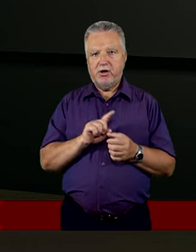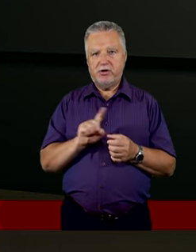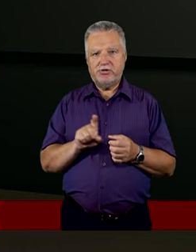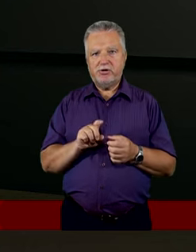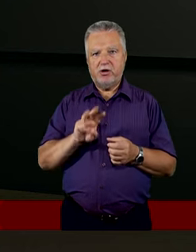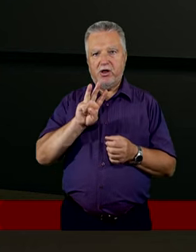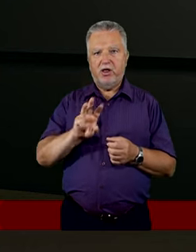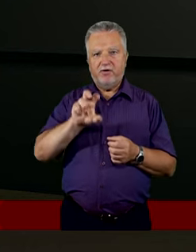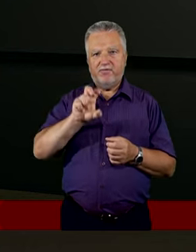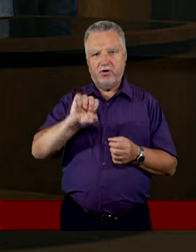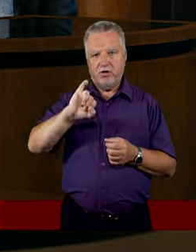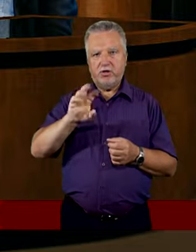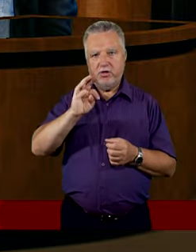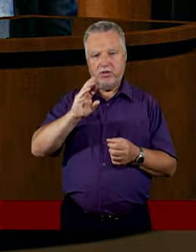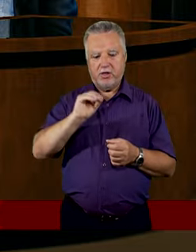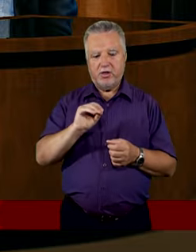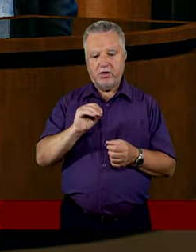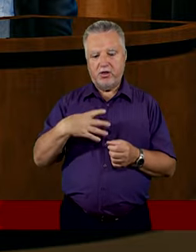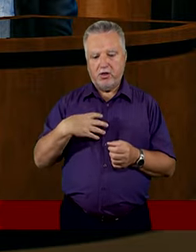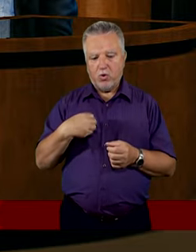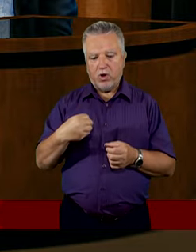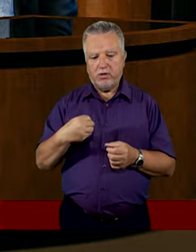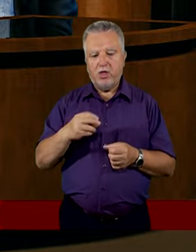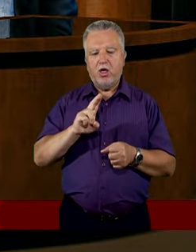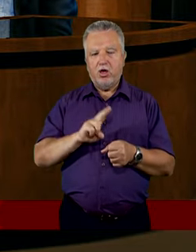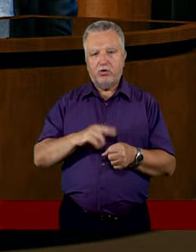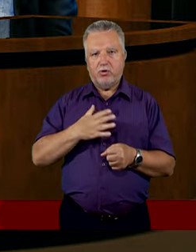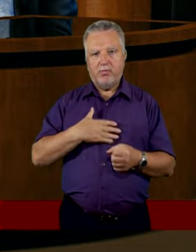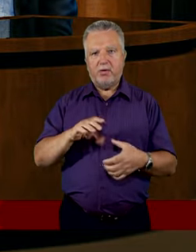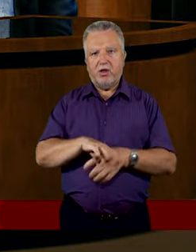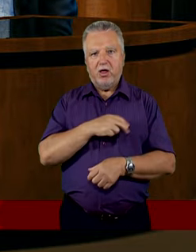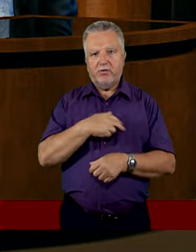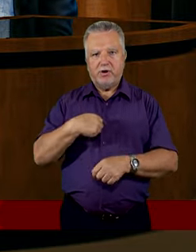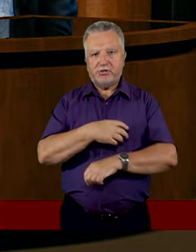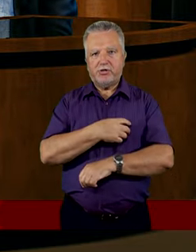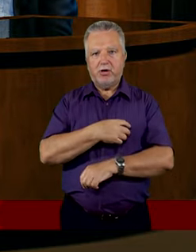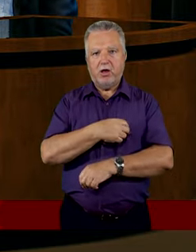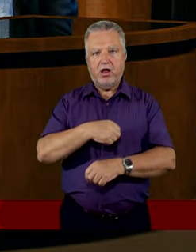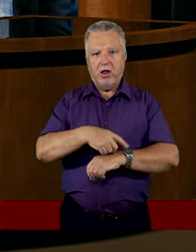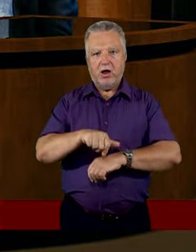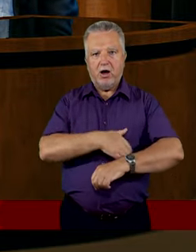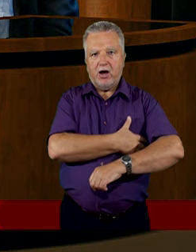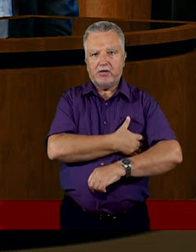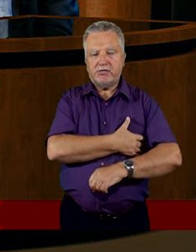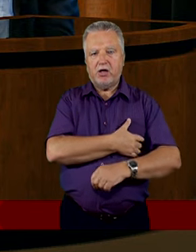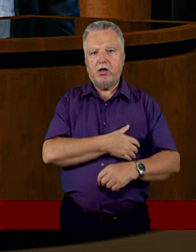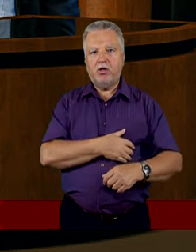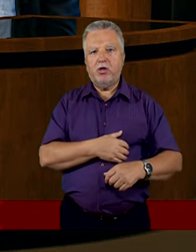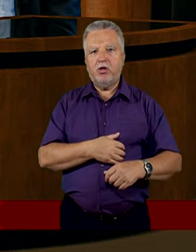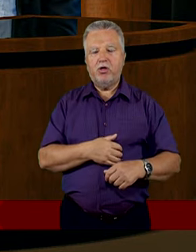chrześcijańskiej pisarki Ellen White, którą mamy w naszych lekcjach.